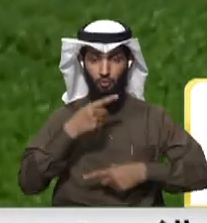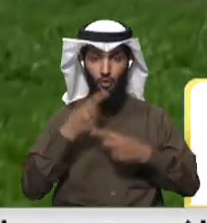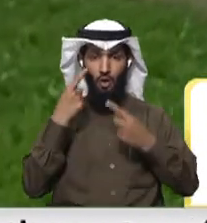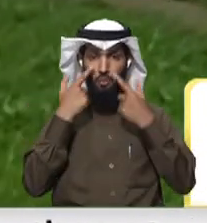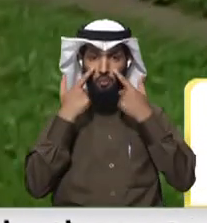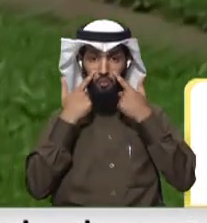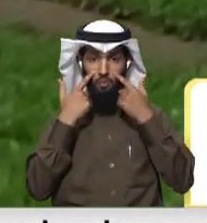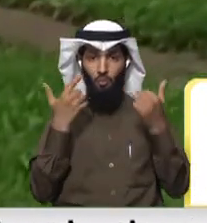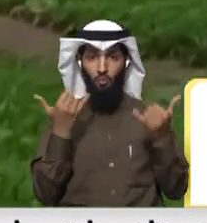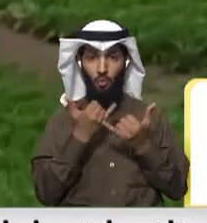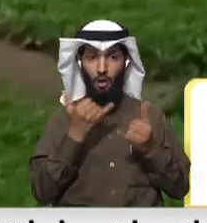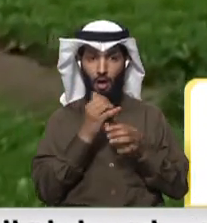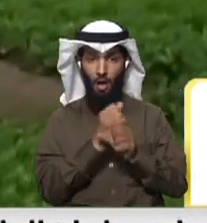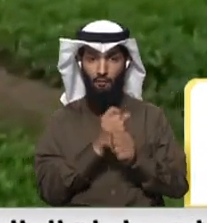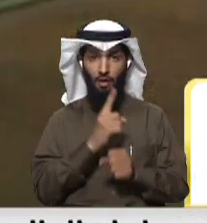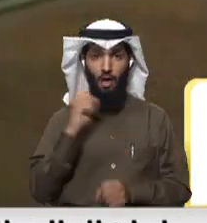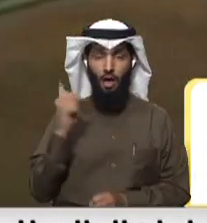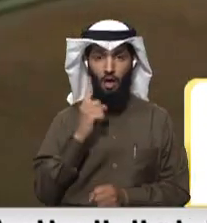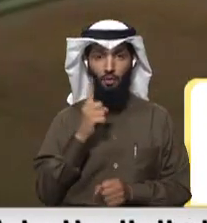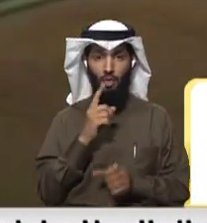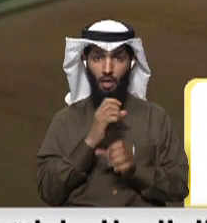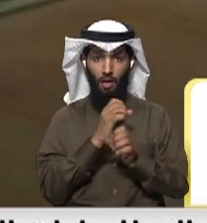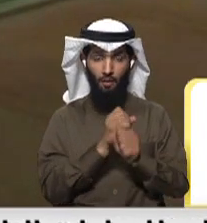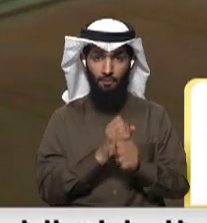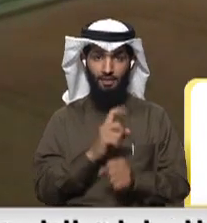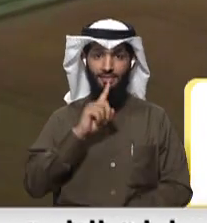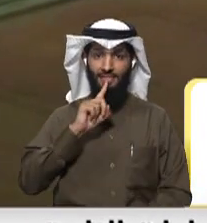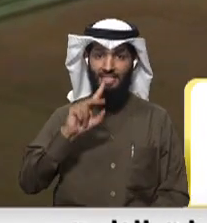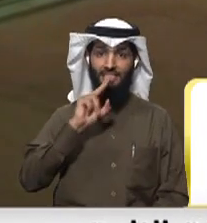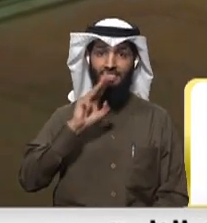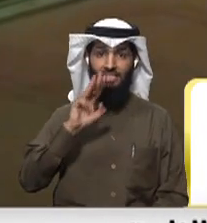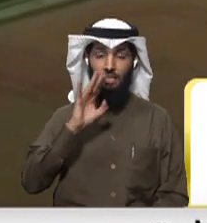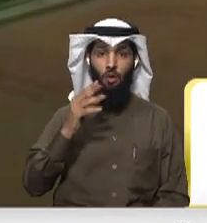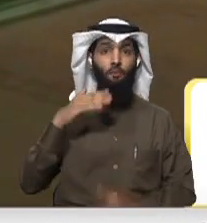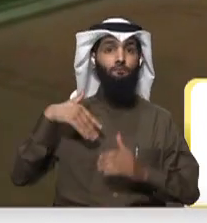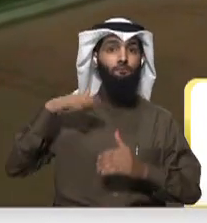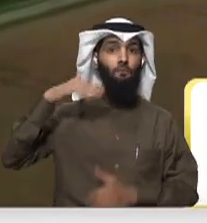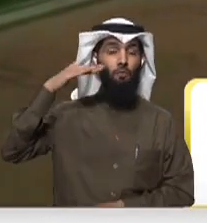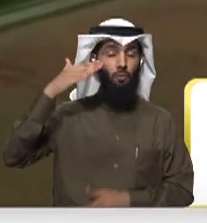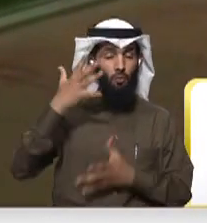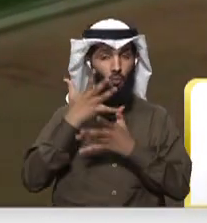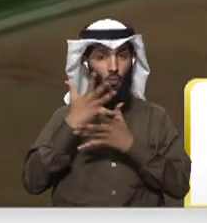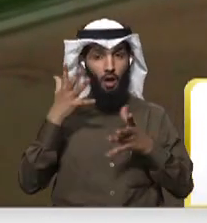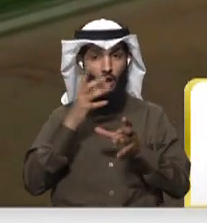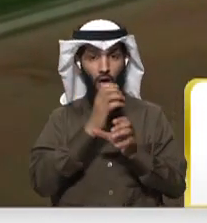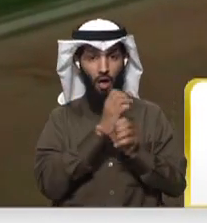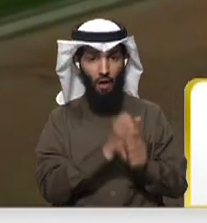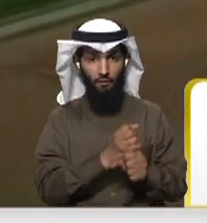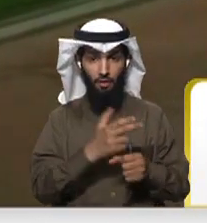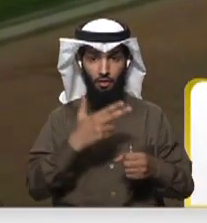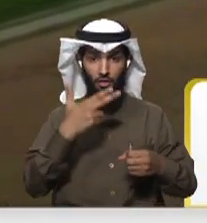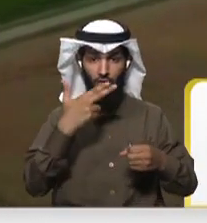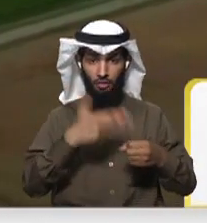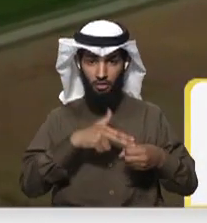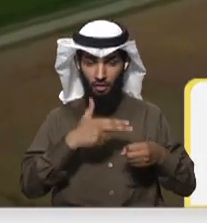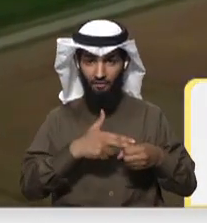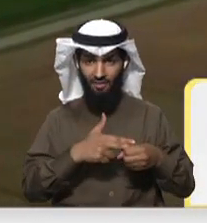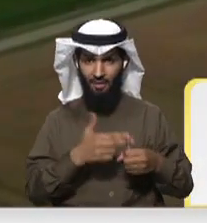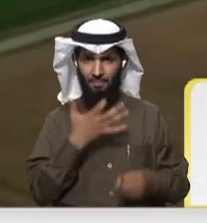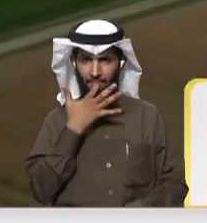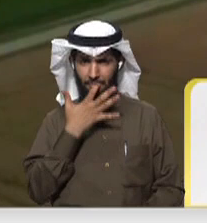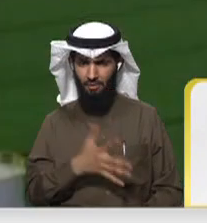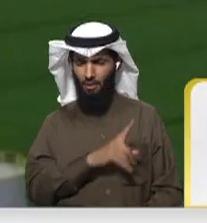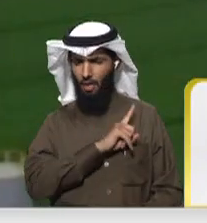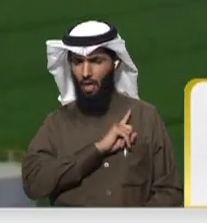في أسواق الطاقة العالمية لسنوات وعقود قادمة، قائلا أن الاستغناء عنه ليس بالأمر